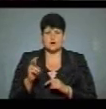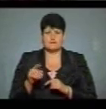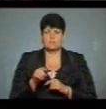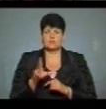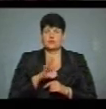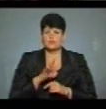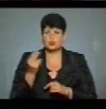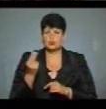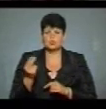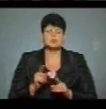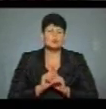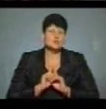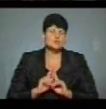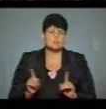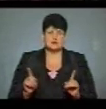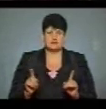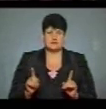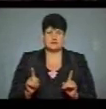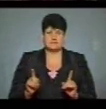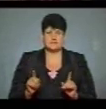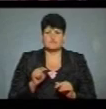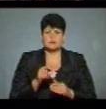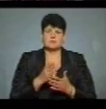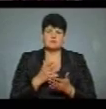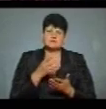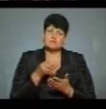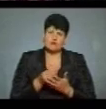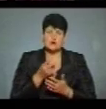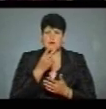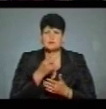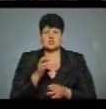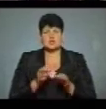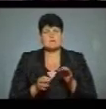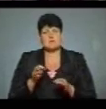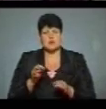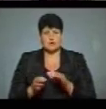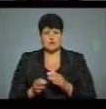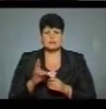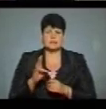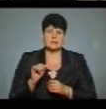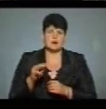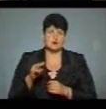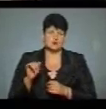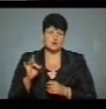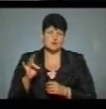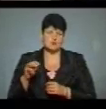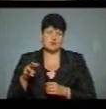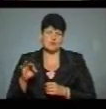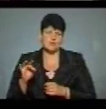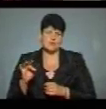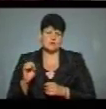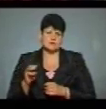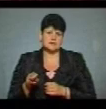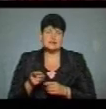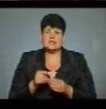художник особливий. Він мав своє бачення природи, натюрморта і